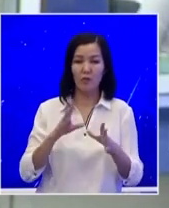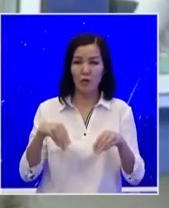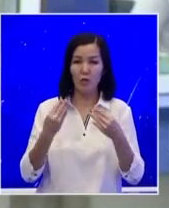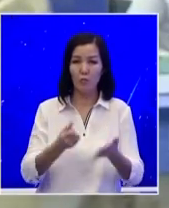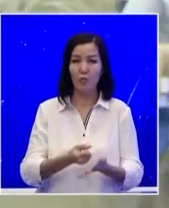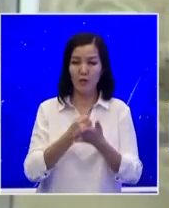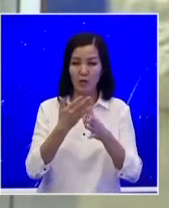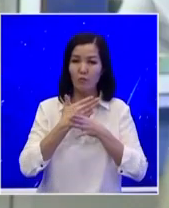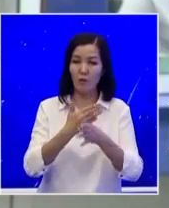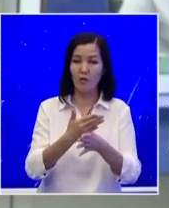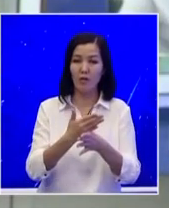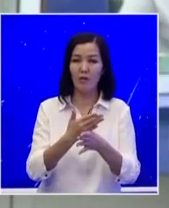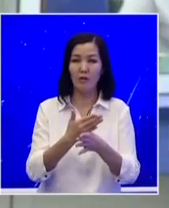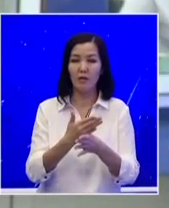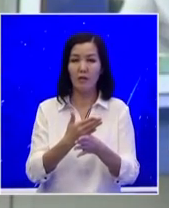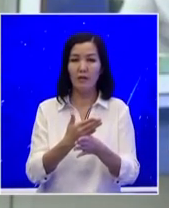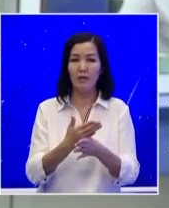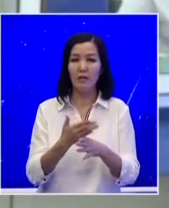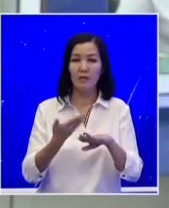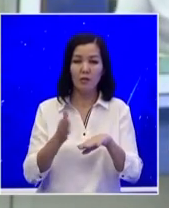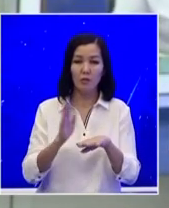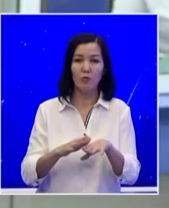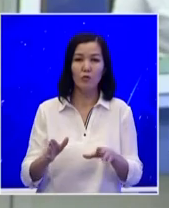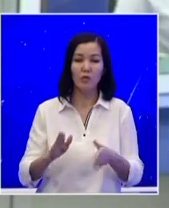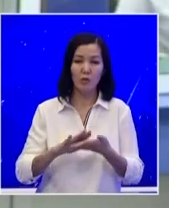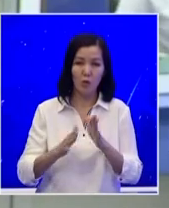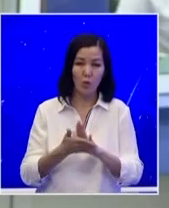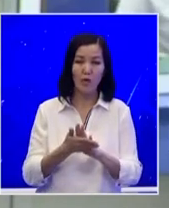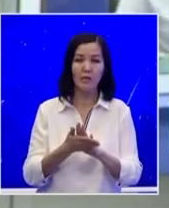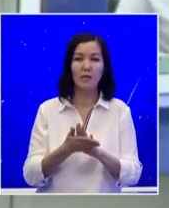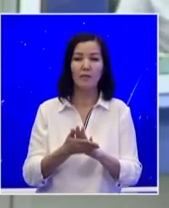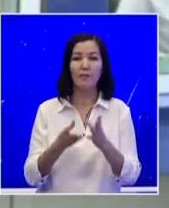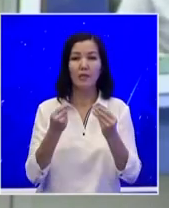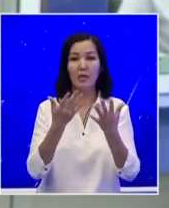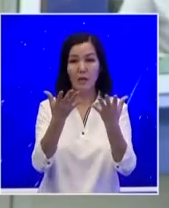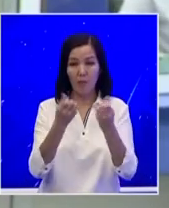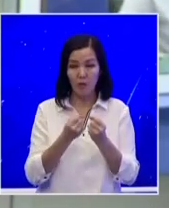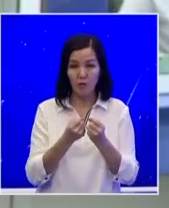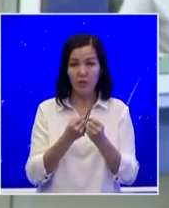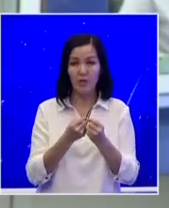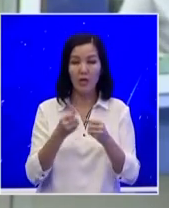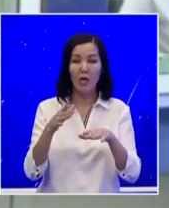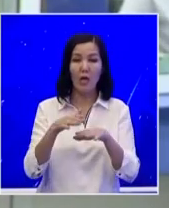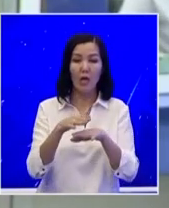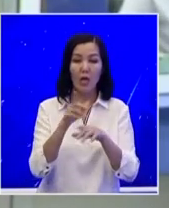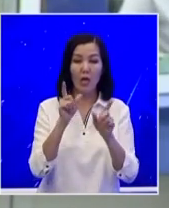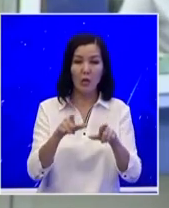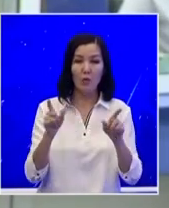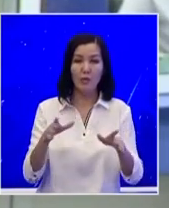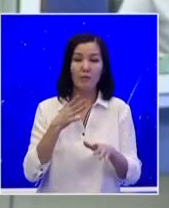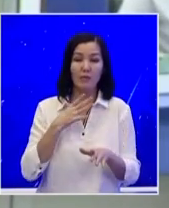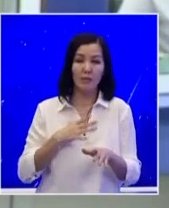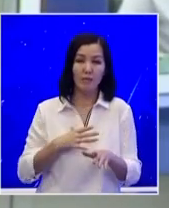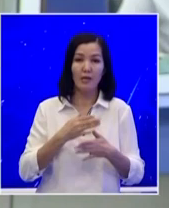которые оказались в данный момент в сложной ситуации. Деньги получили, поэтому людям